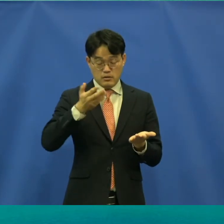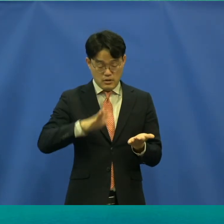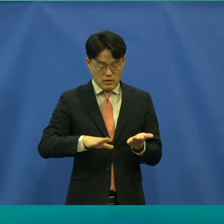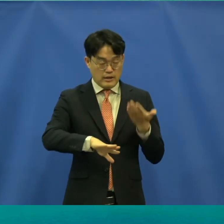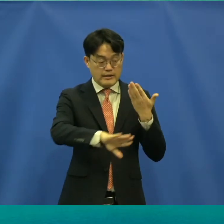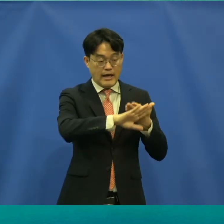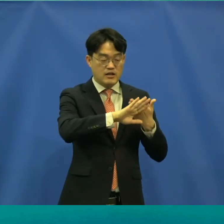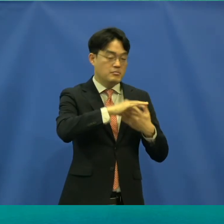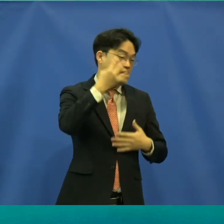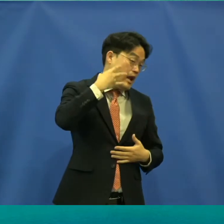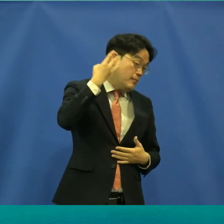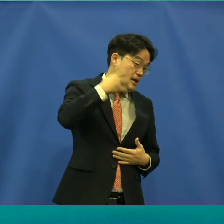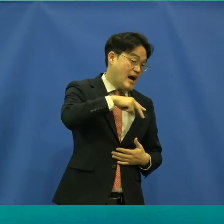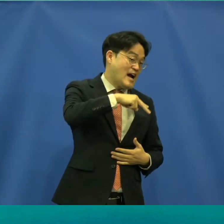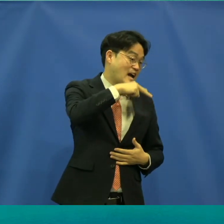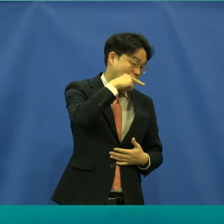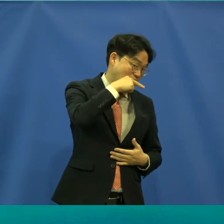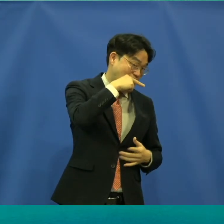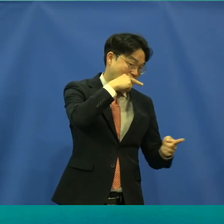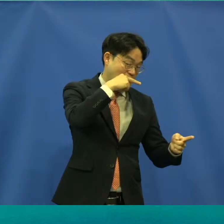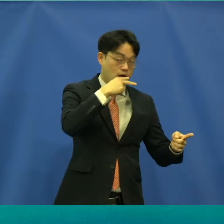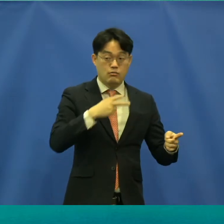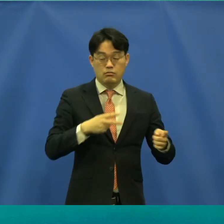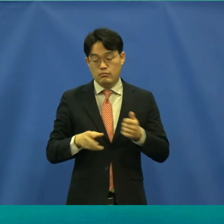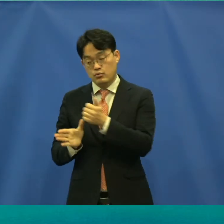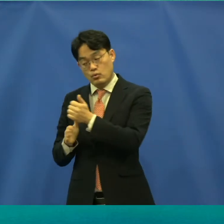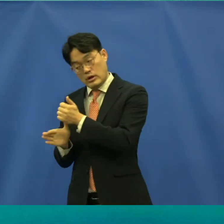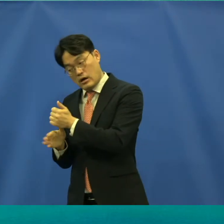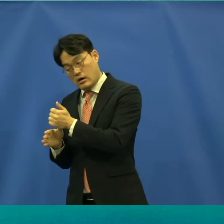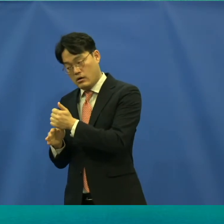선지서는 선지자의 개인 얘기를 다루지 않습니다.